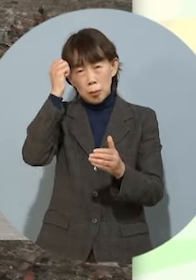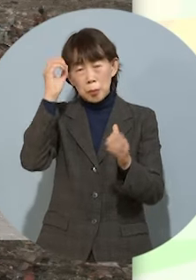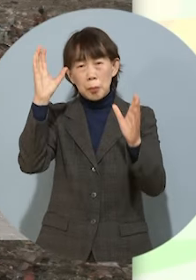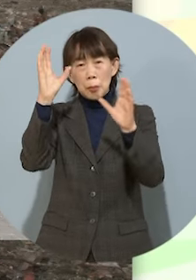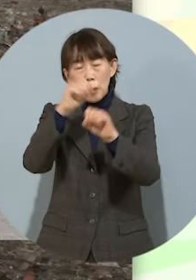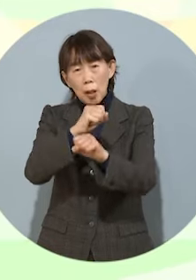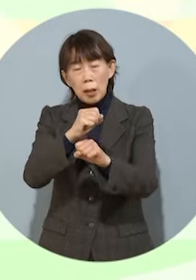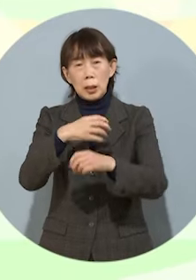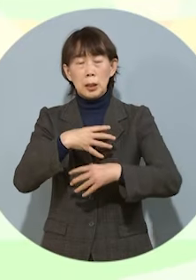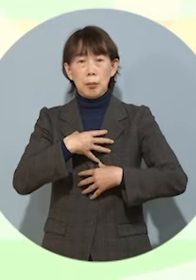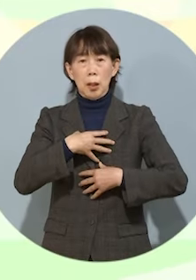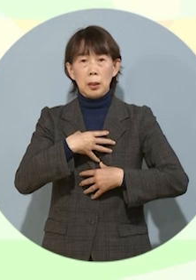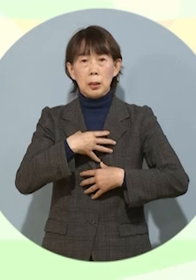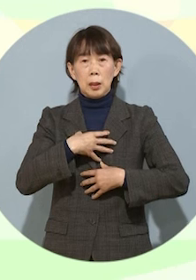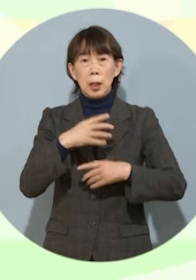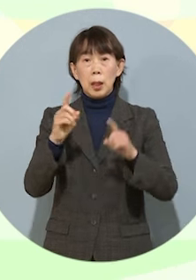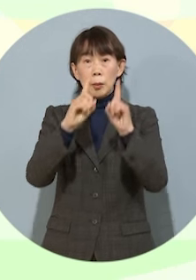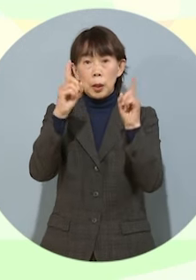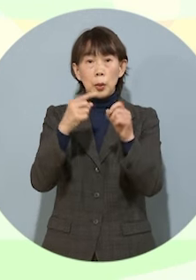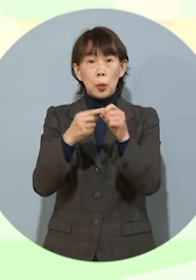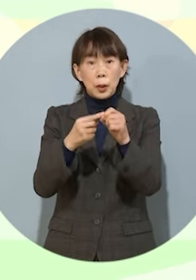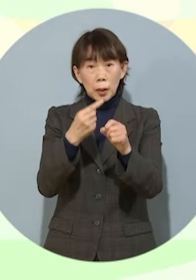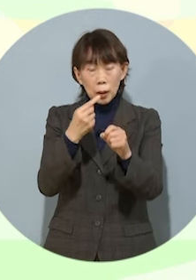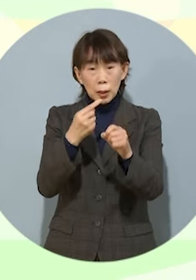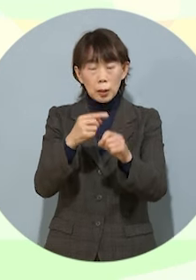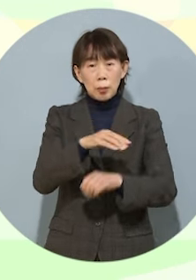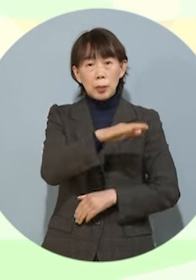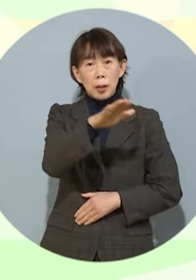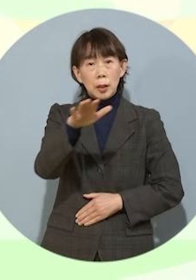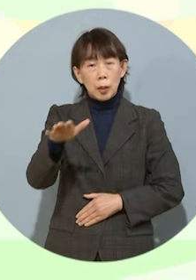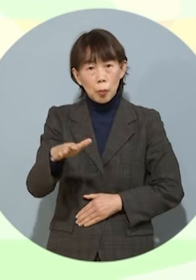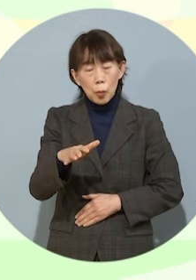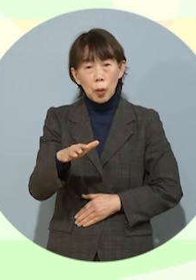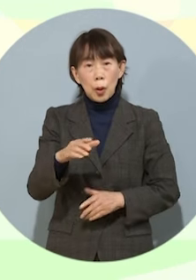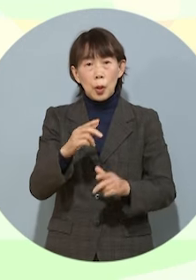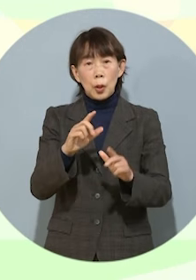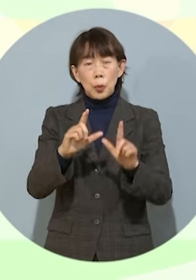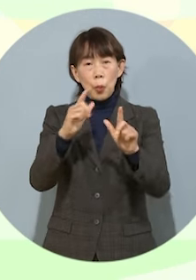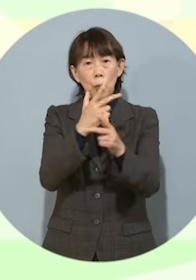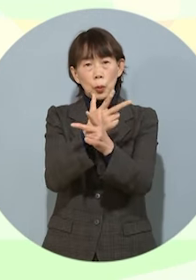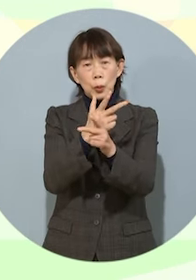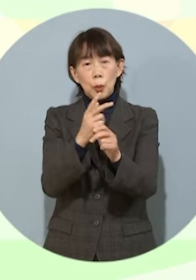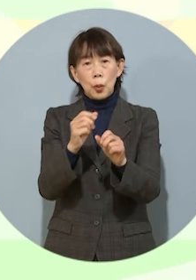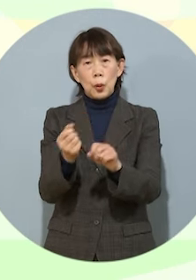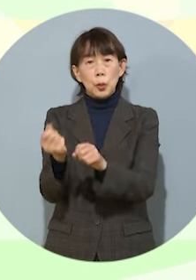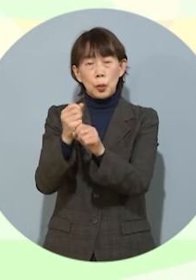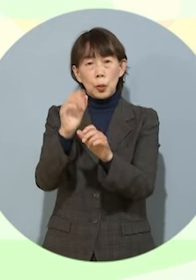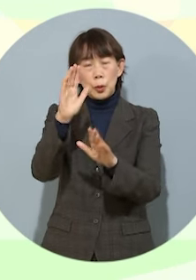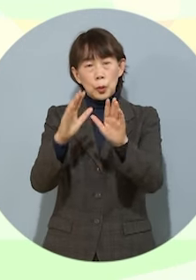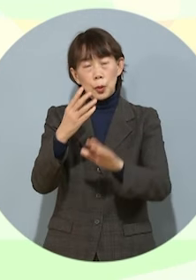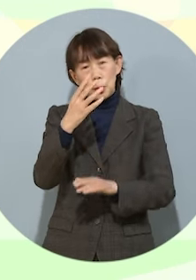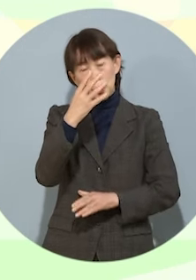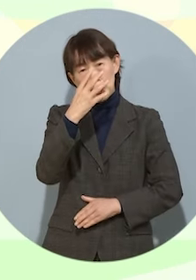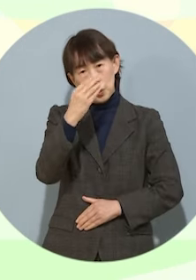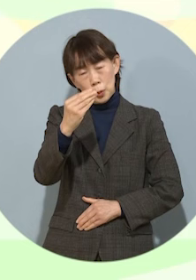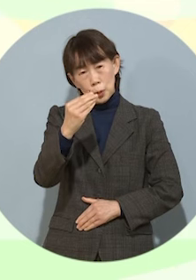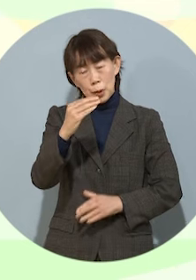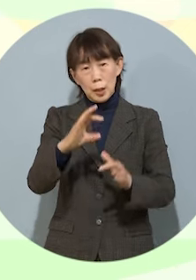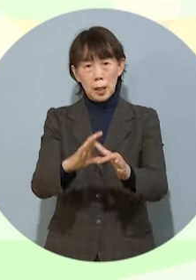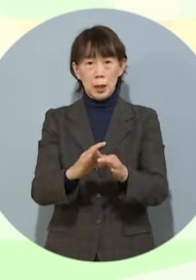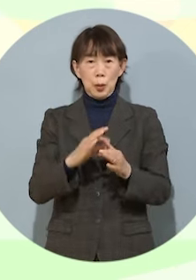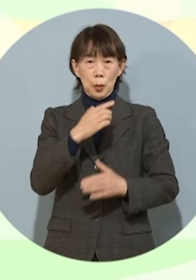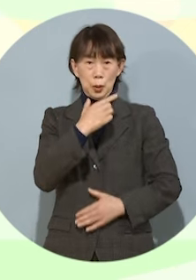される中、このイベントをきっかけに東北の復興状況や魅力を感じていただけたらと思います